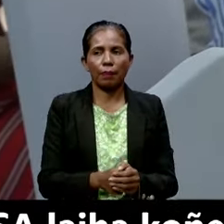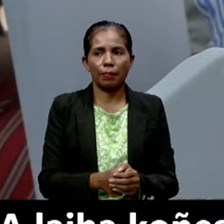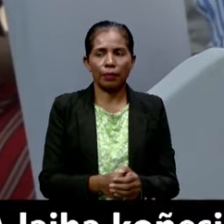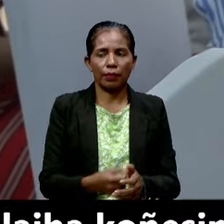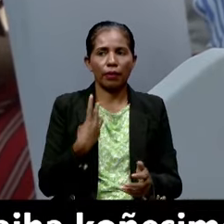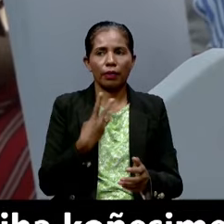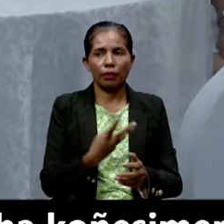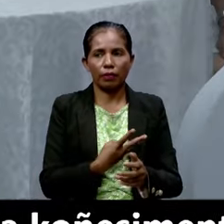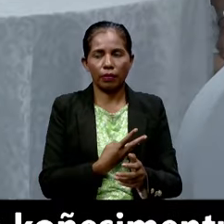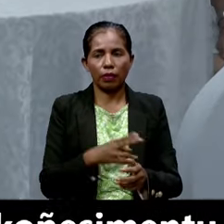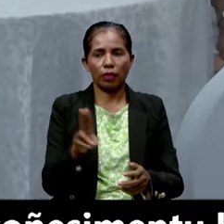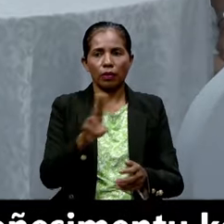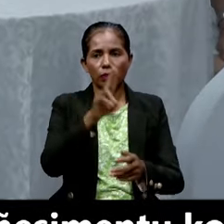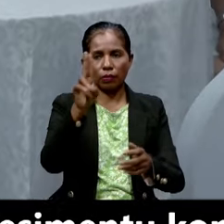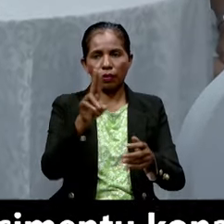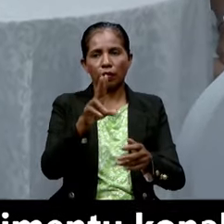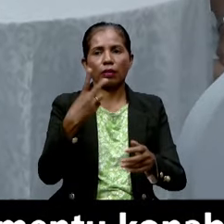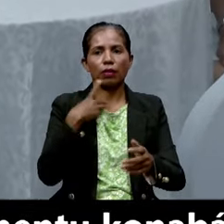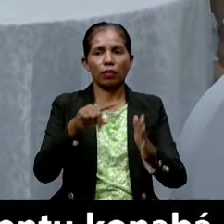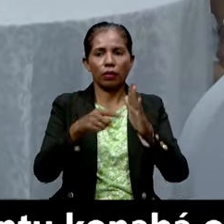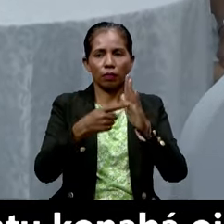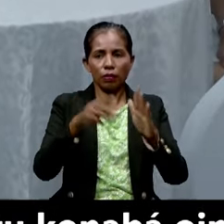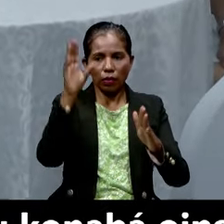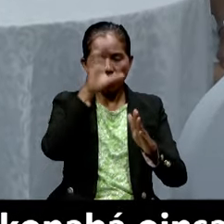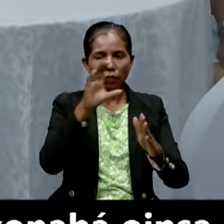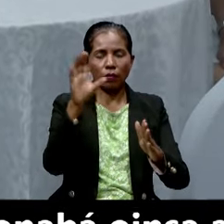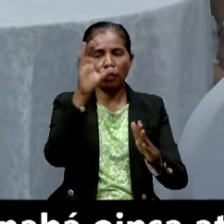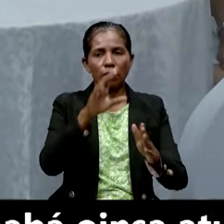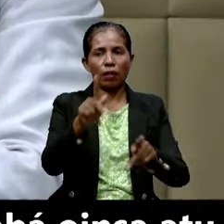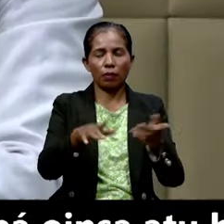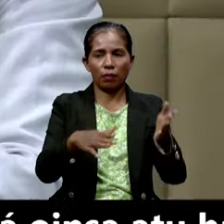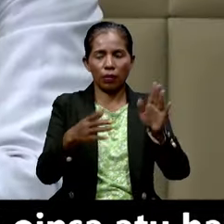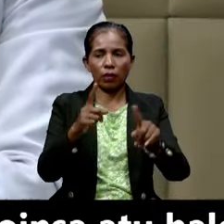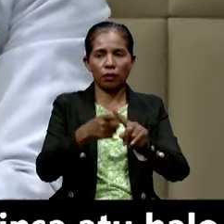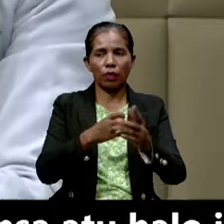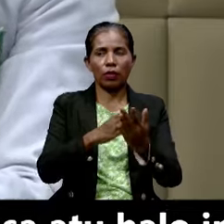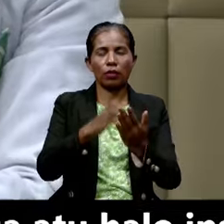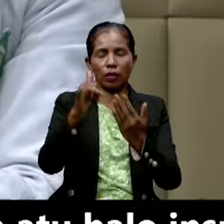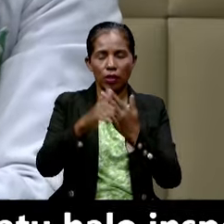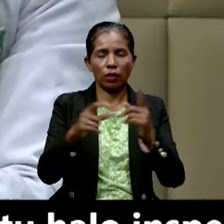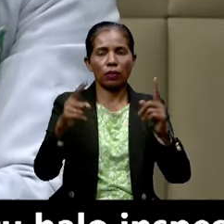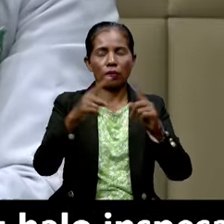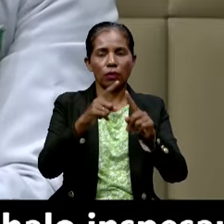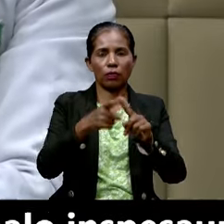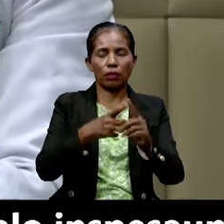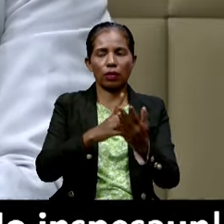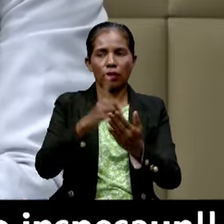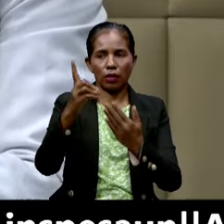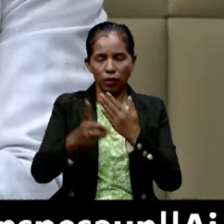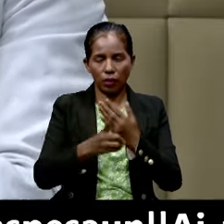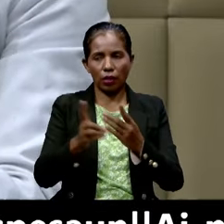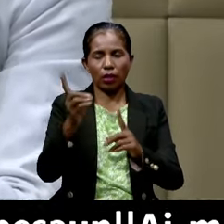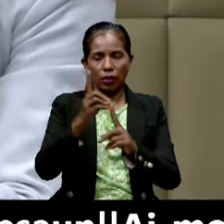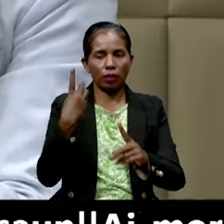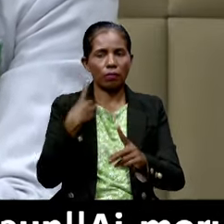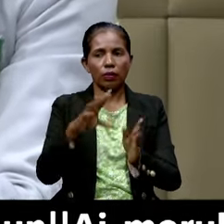kita uja kita harus buka kasus husi mortalidade husi janeiro to desembro data ini memang kita